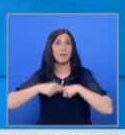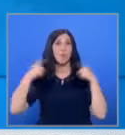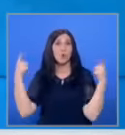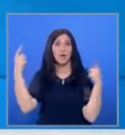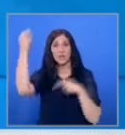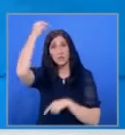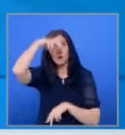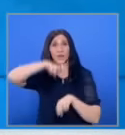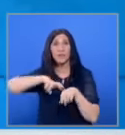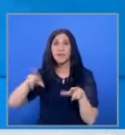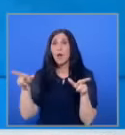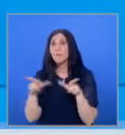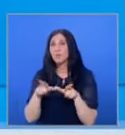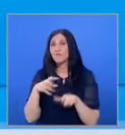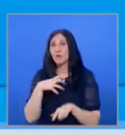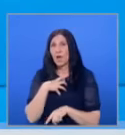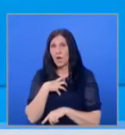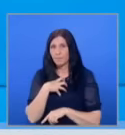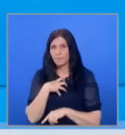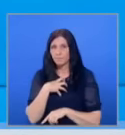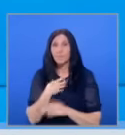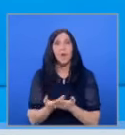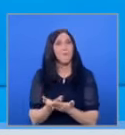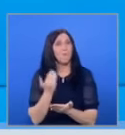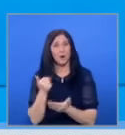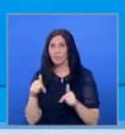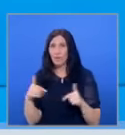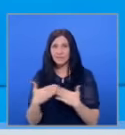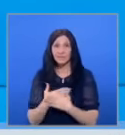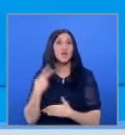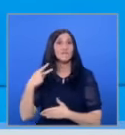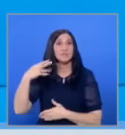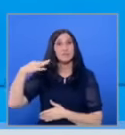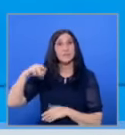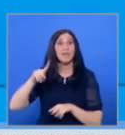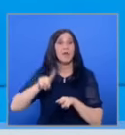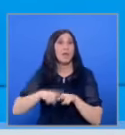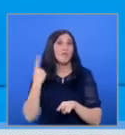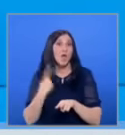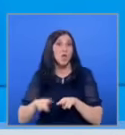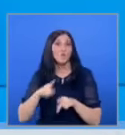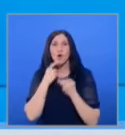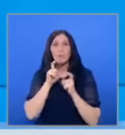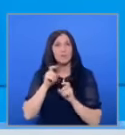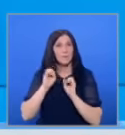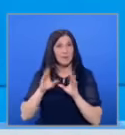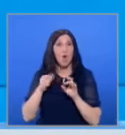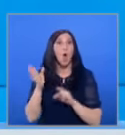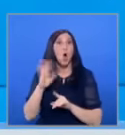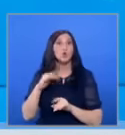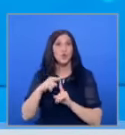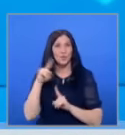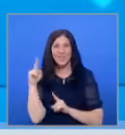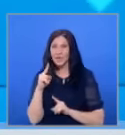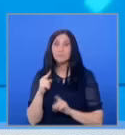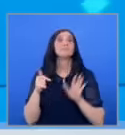България и Даниел Митов от ГЕРБ. А по-рано тази вечер вице-президентът Илияна Йотова коментира в предаването още от деня,